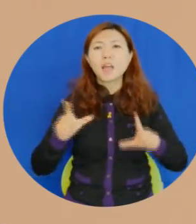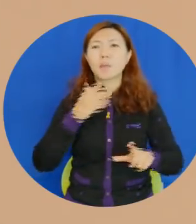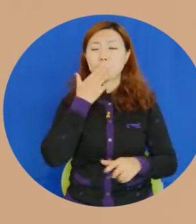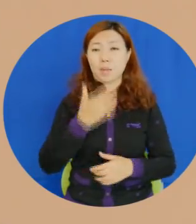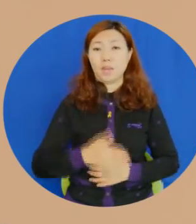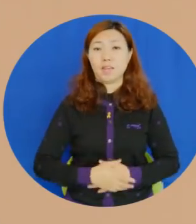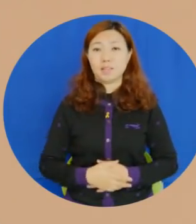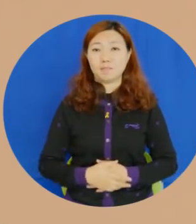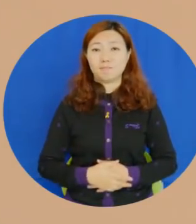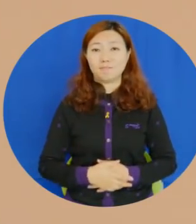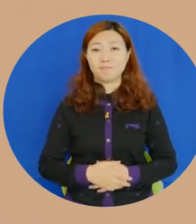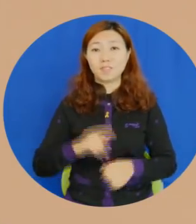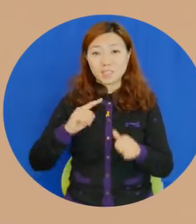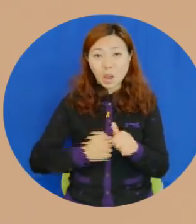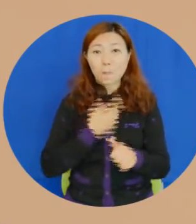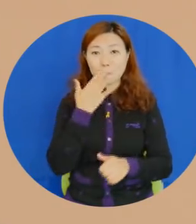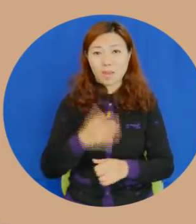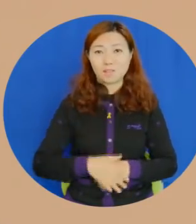건강해지는 거.